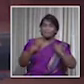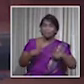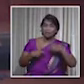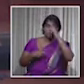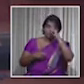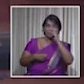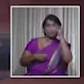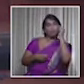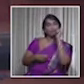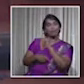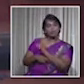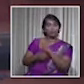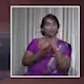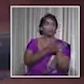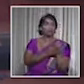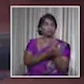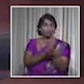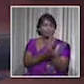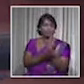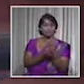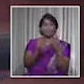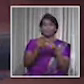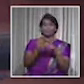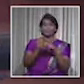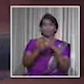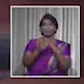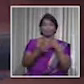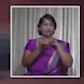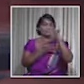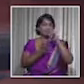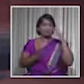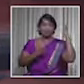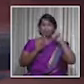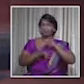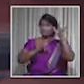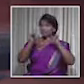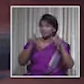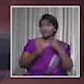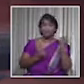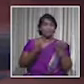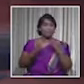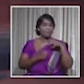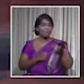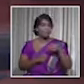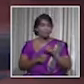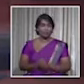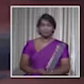महात्मगेन कियनवा हेलिकॉप्टर पावित्य करपु विधि चार्ट फ्लाइट तरन लोक वटे गियपु विधि वाहन पावित्य करपु